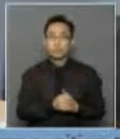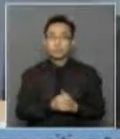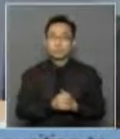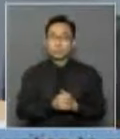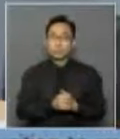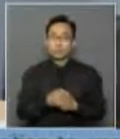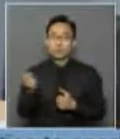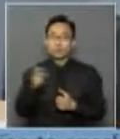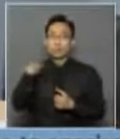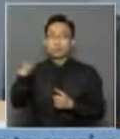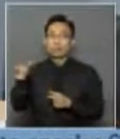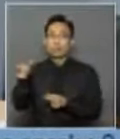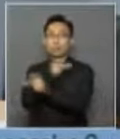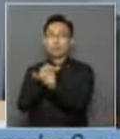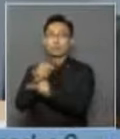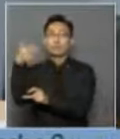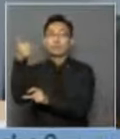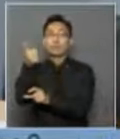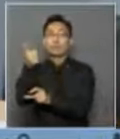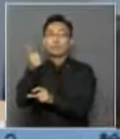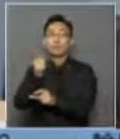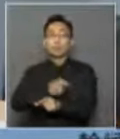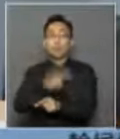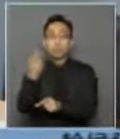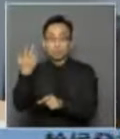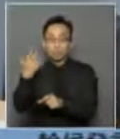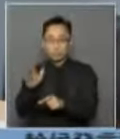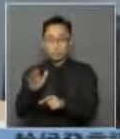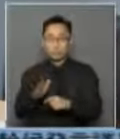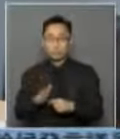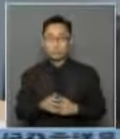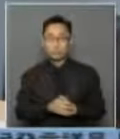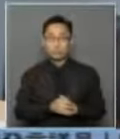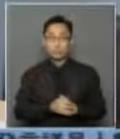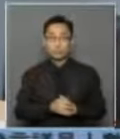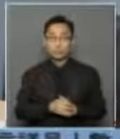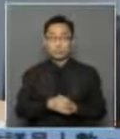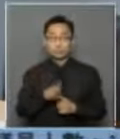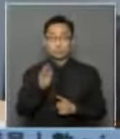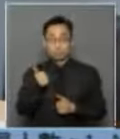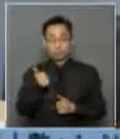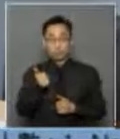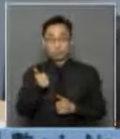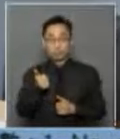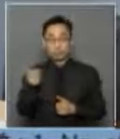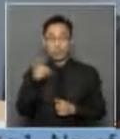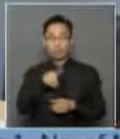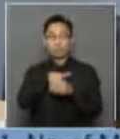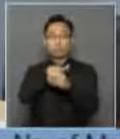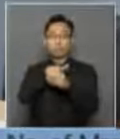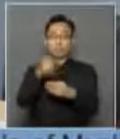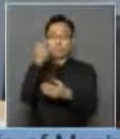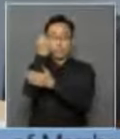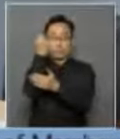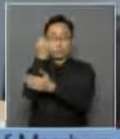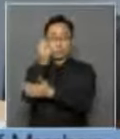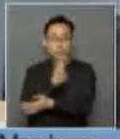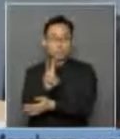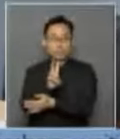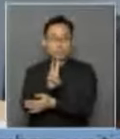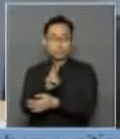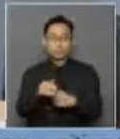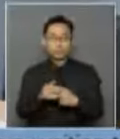俊華咧就改咗，係咪？咁我哋都投反對票。咁梗係啦，